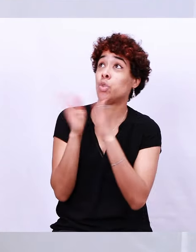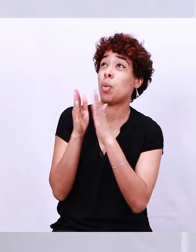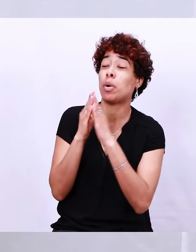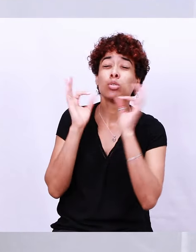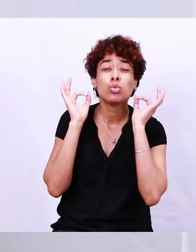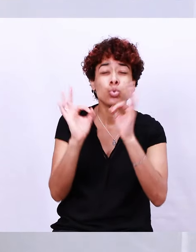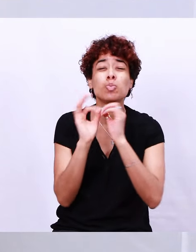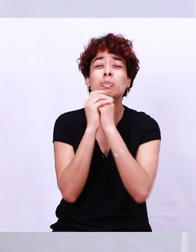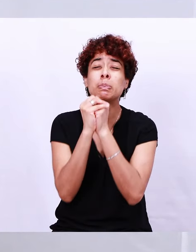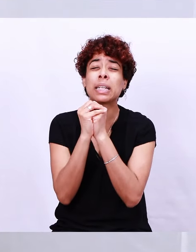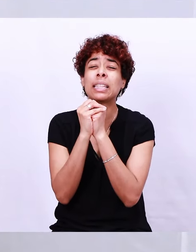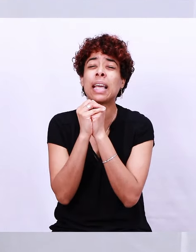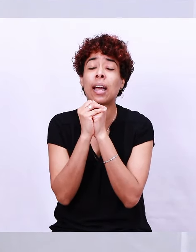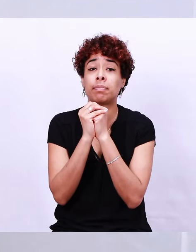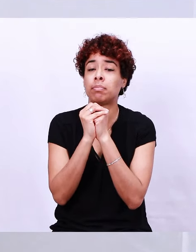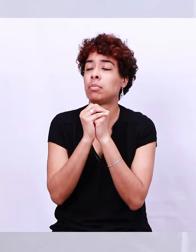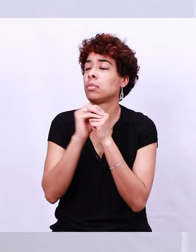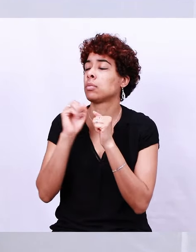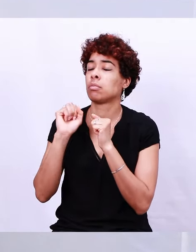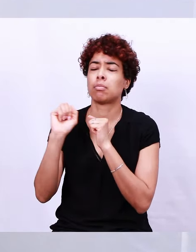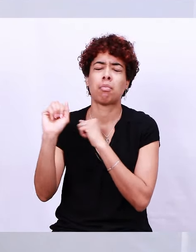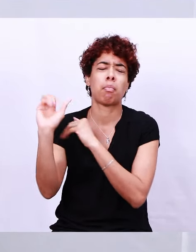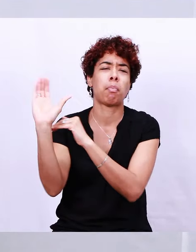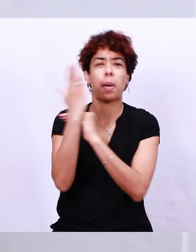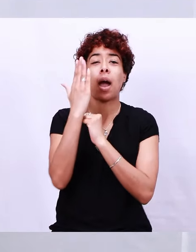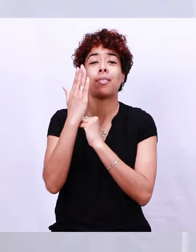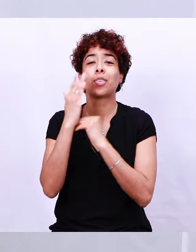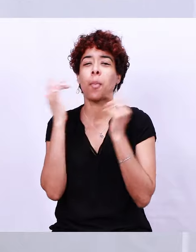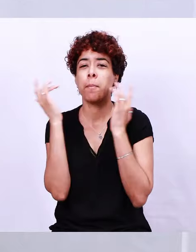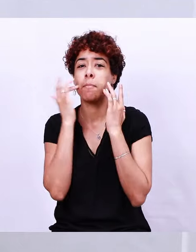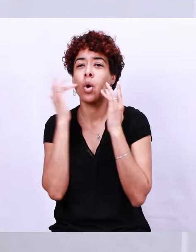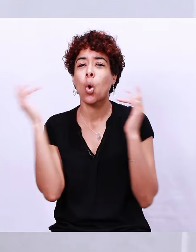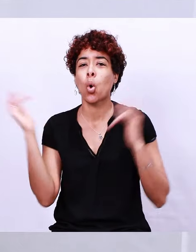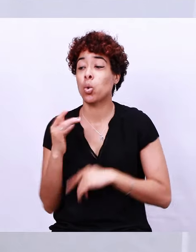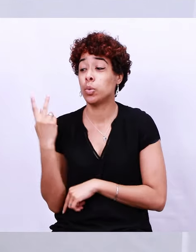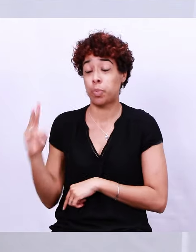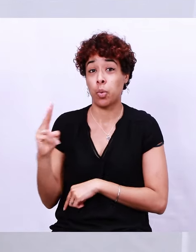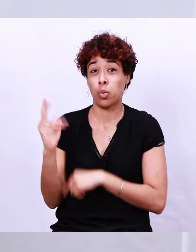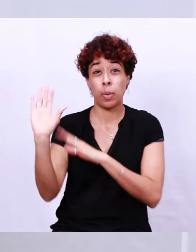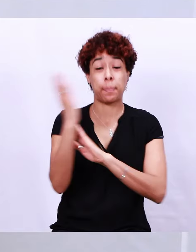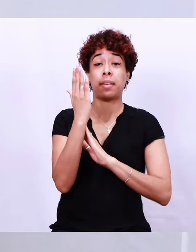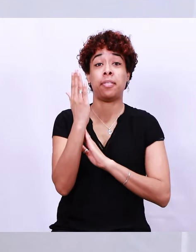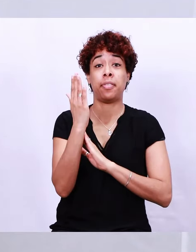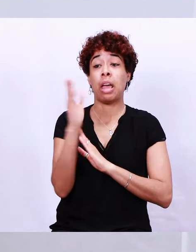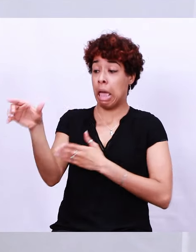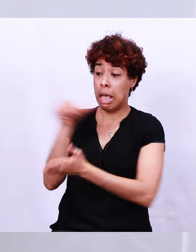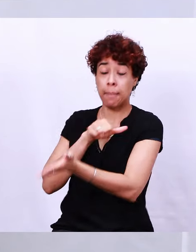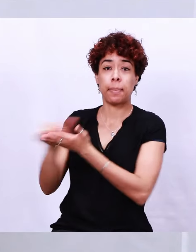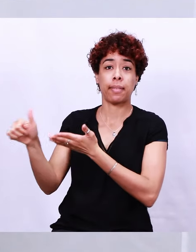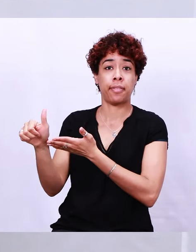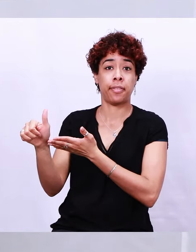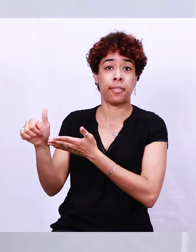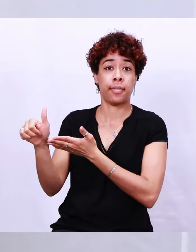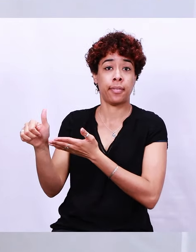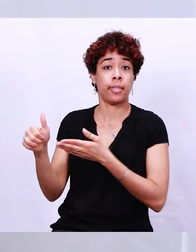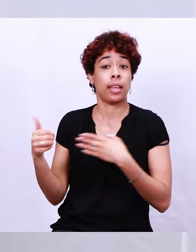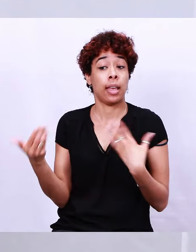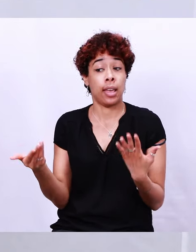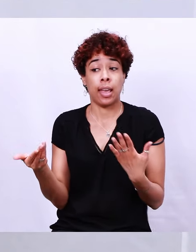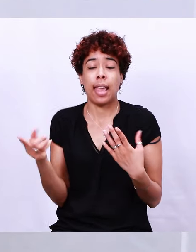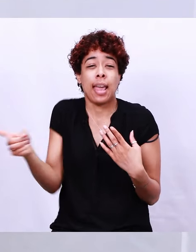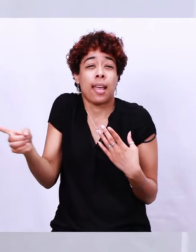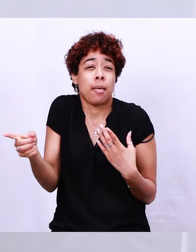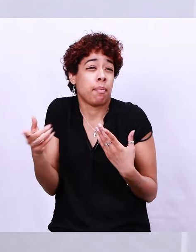juste fait une prière l'éternel aurait montré la ruse et ils auraient détruit C ces gens-là et ils auraient pas été et bien comme une